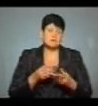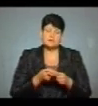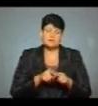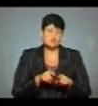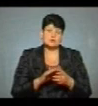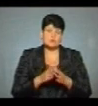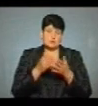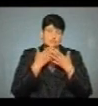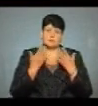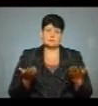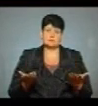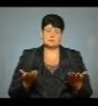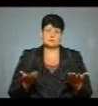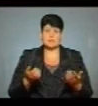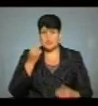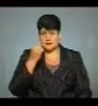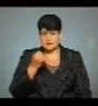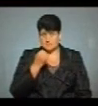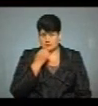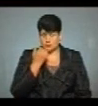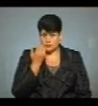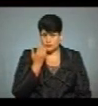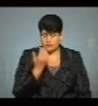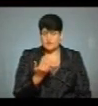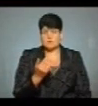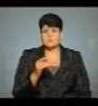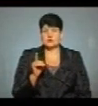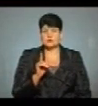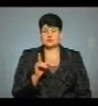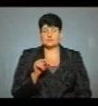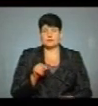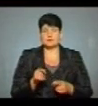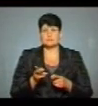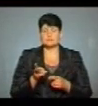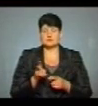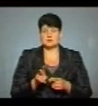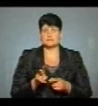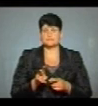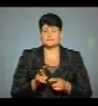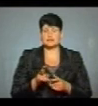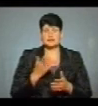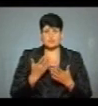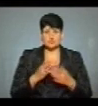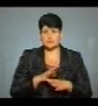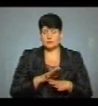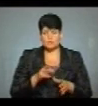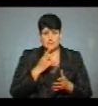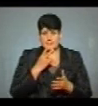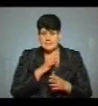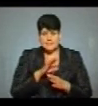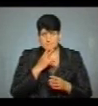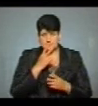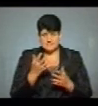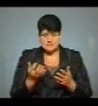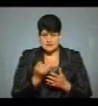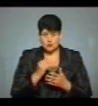ми практично не маємо. Тобто, я вам дякую, що були до кінця серпня ми все вирішимо. Ну, якщо не буде непередбачуваних